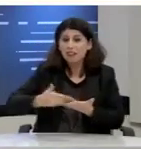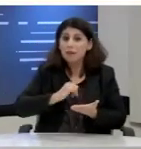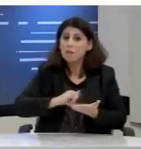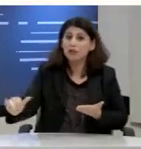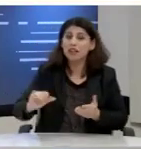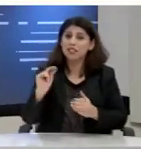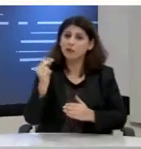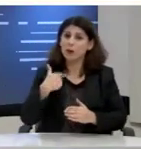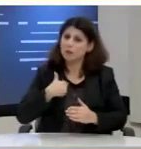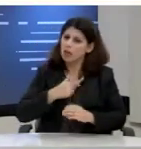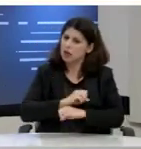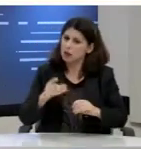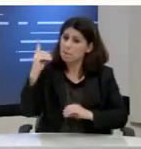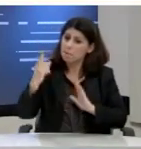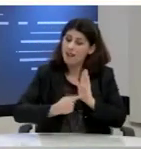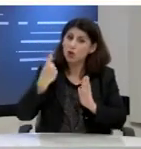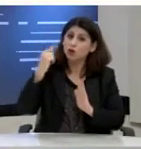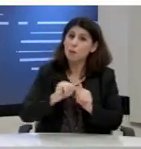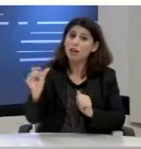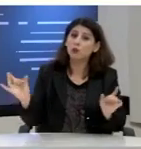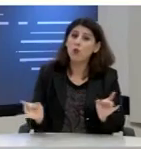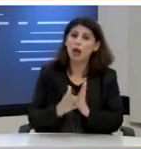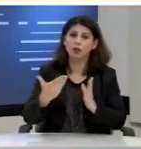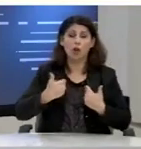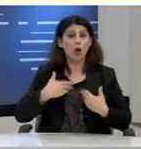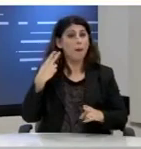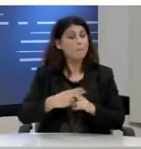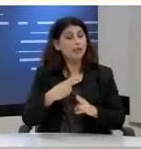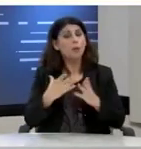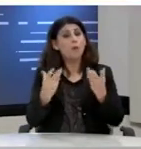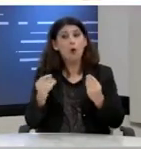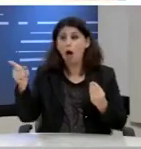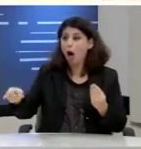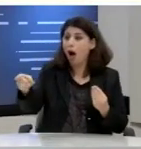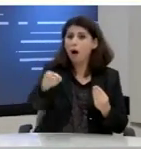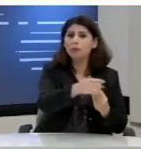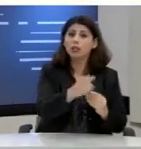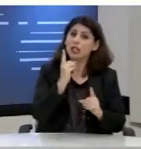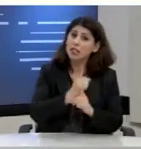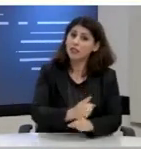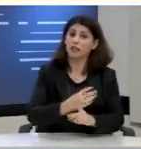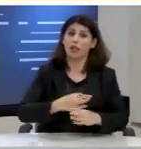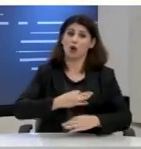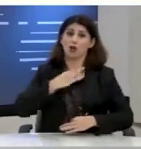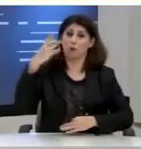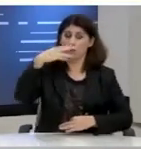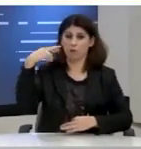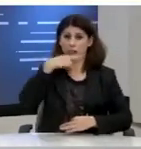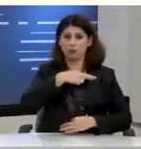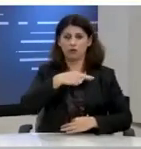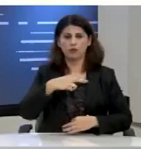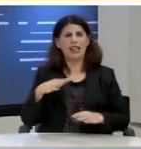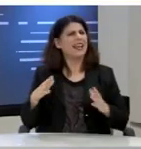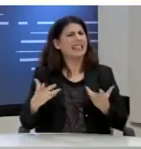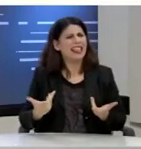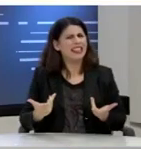που σας ενημερώναμε μια φορά το μήνα τουλάχιστον, και εγώ επίσημα πάρα πολλούς από εσάς, ιδιαίτερα ο κύριος Πρωθυπουργός. Και γιατί